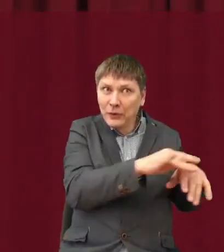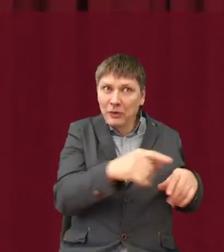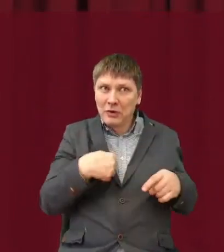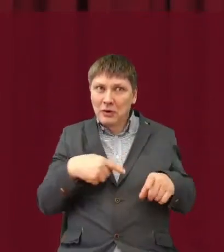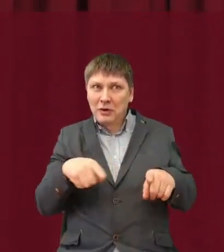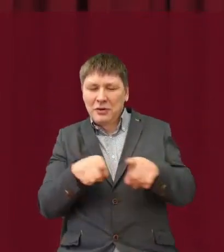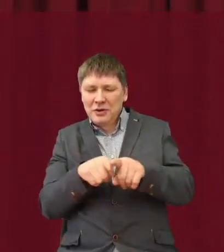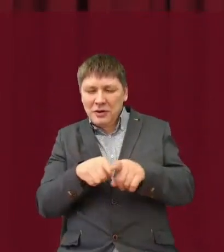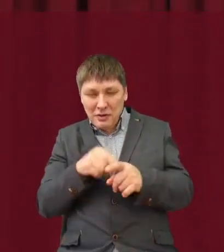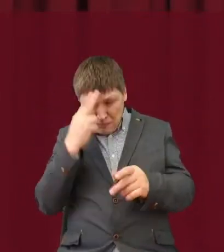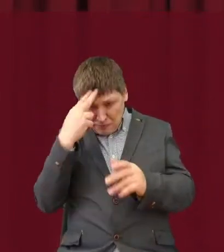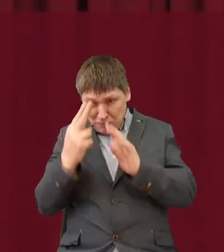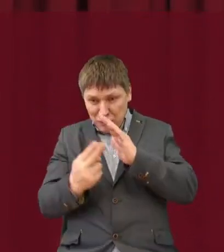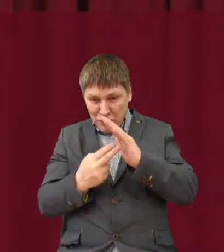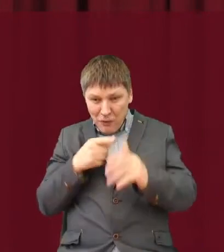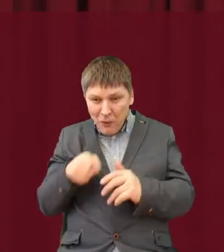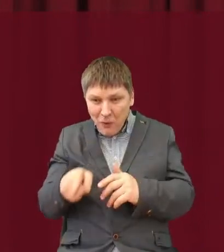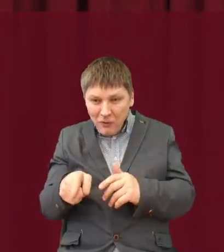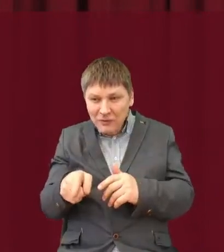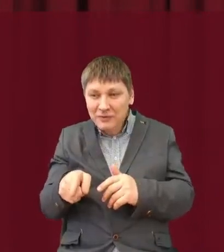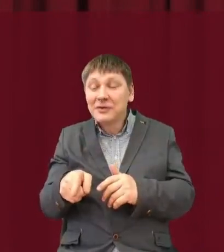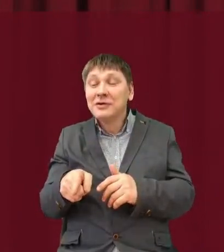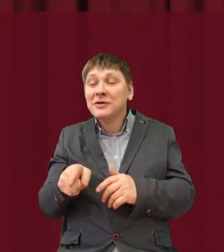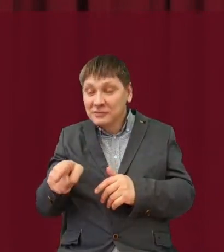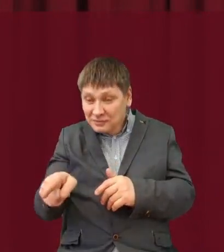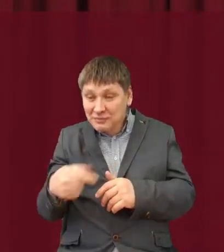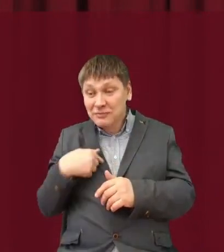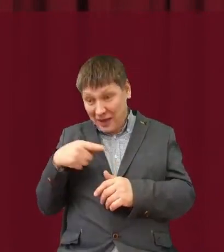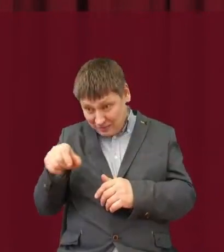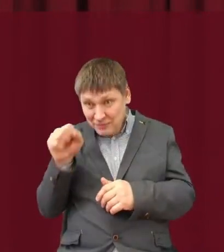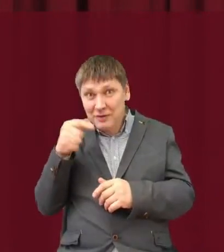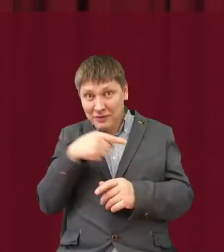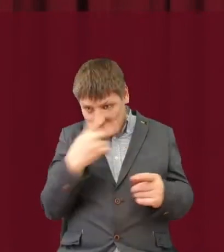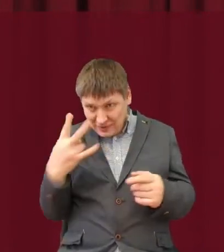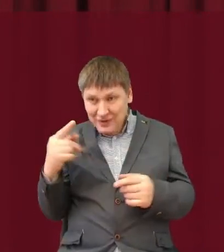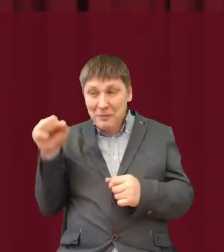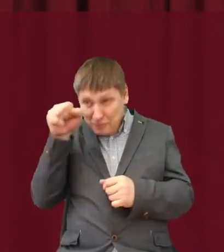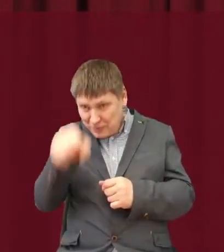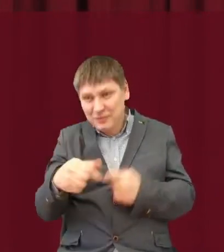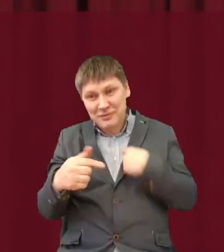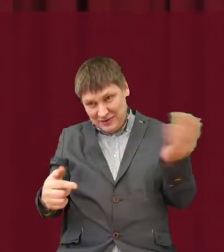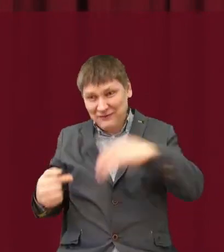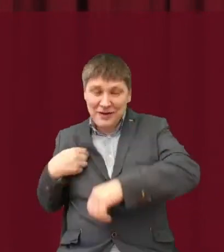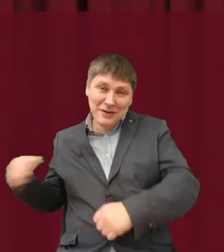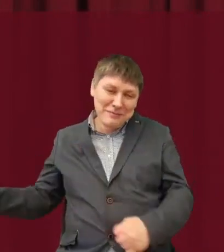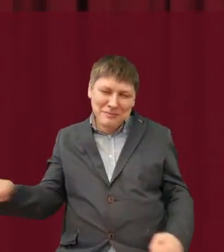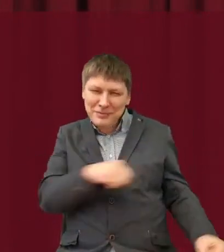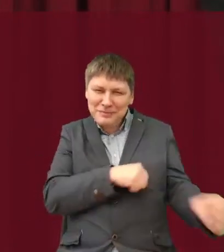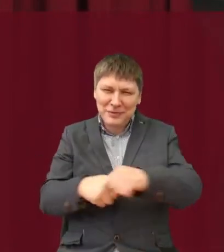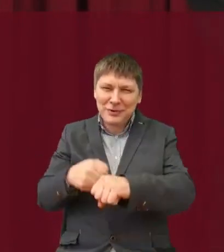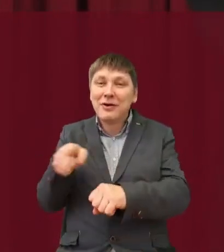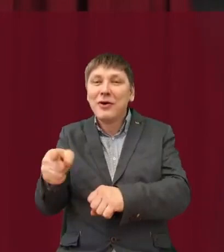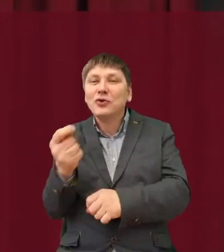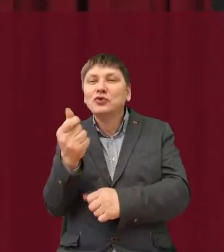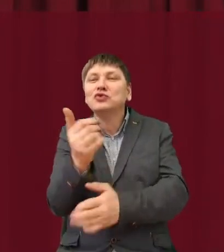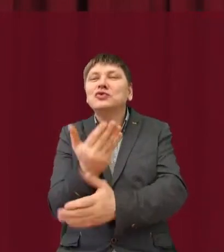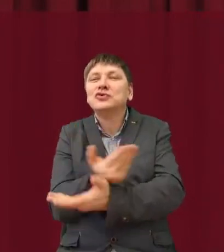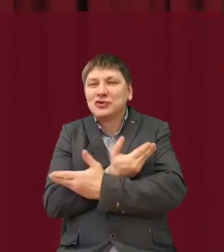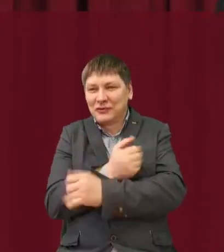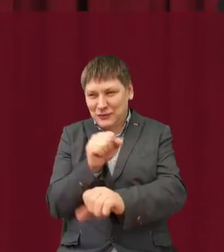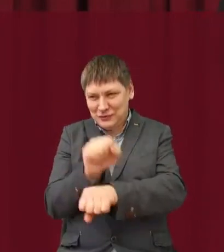он так и сделал этого пророка что пророк ели живой пошел своим путем и вот по дороге он встречает ахава